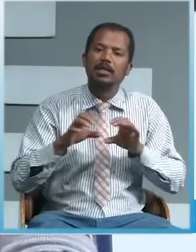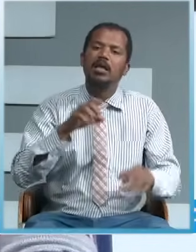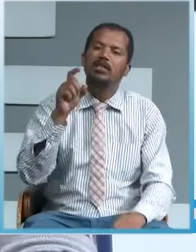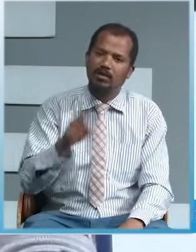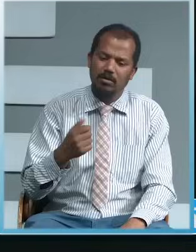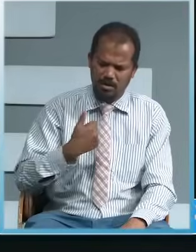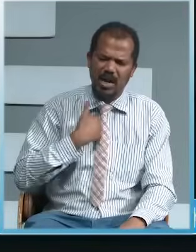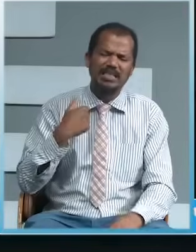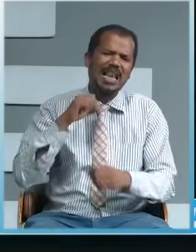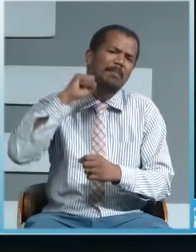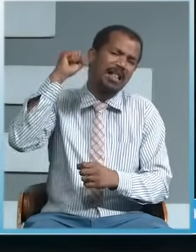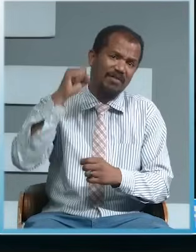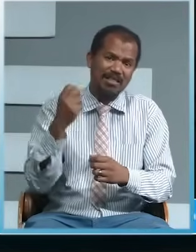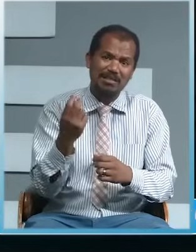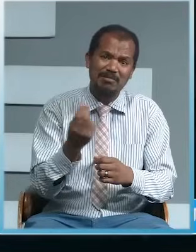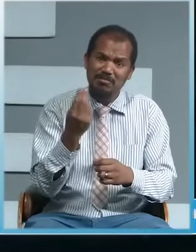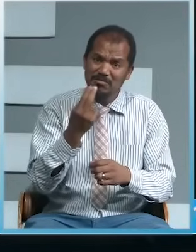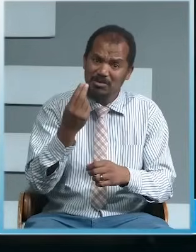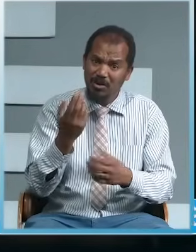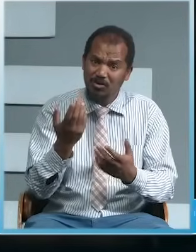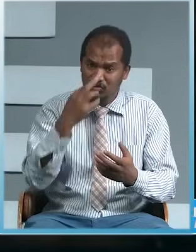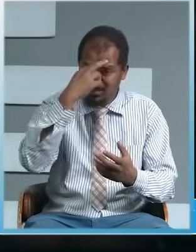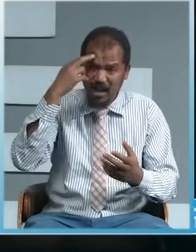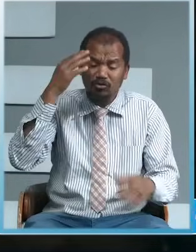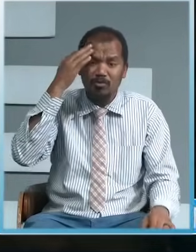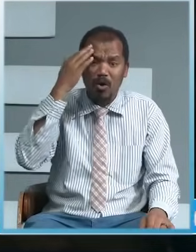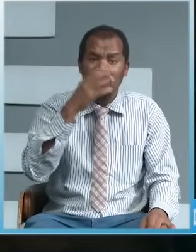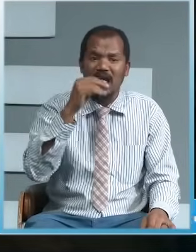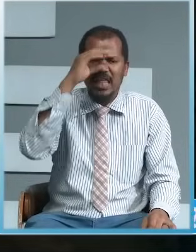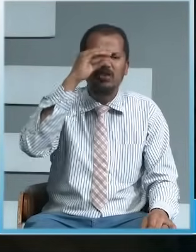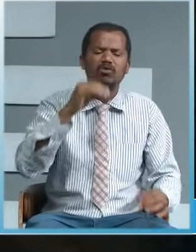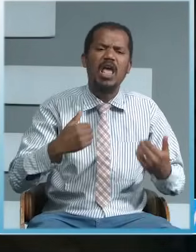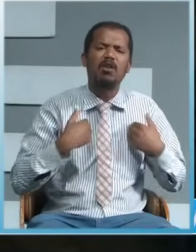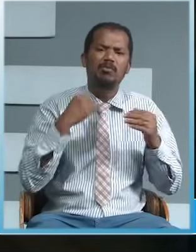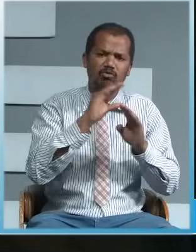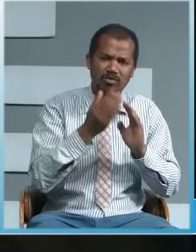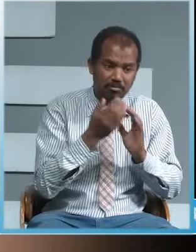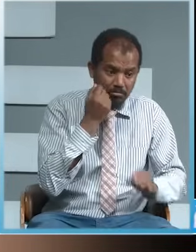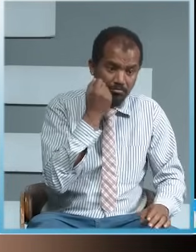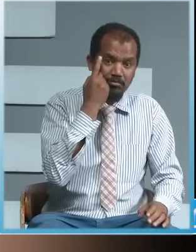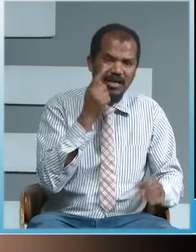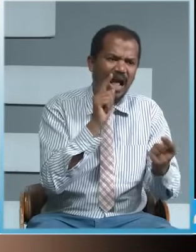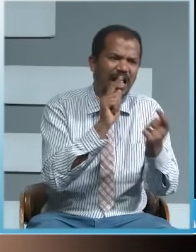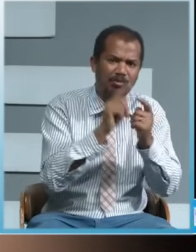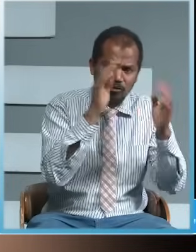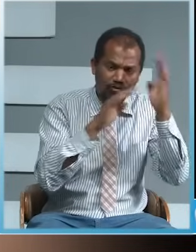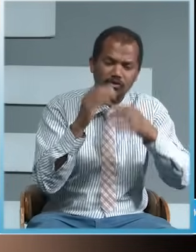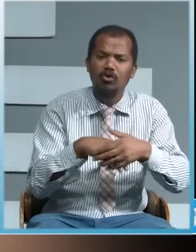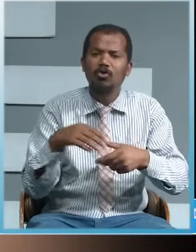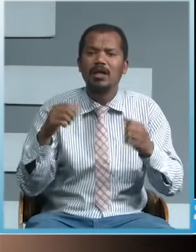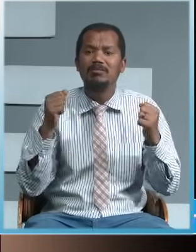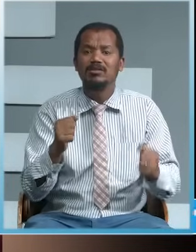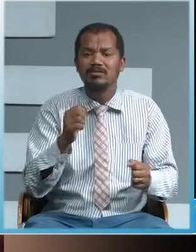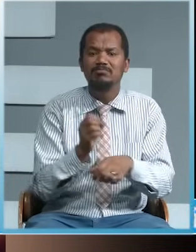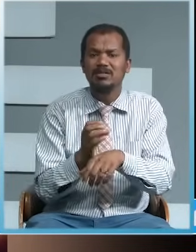ማድረግ ያስፈልጋል። ራስን ለማጥፋት የሚጠቀሱ ምክንያቶችን ማወቅና የሰዎችን ያሉበት ሁኔታ ተረቶ ከገጠመው ችግር